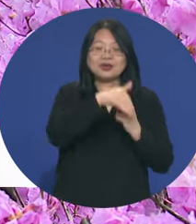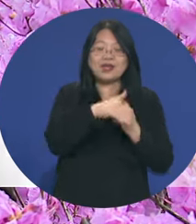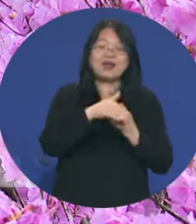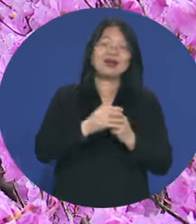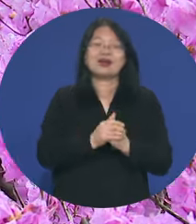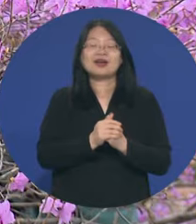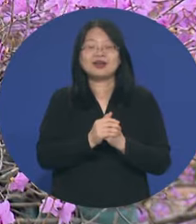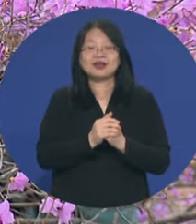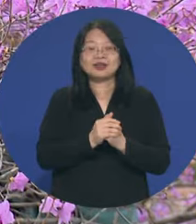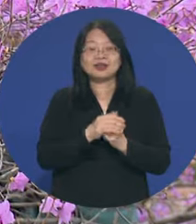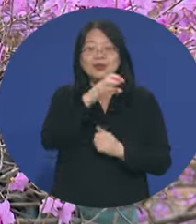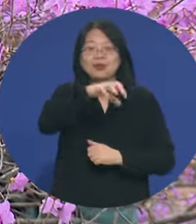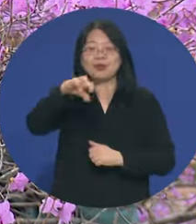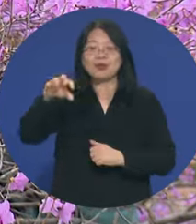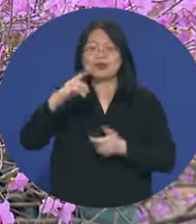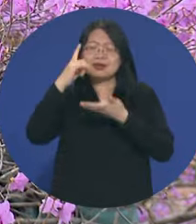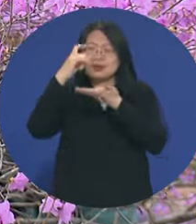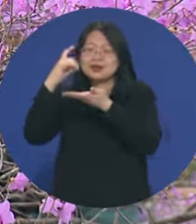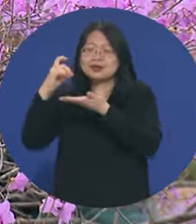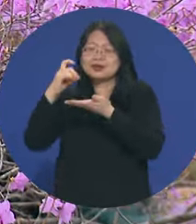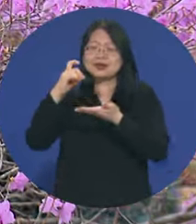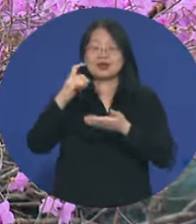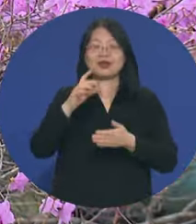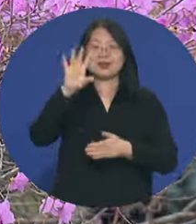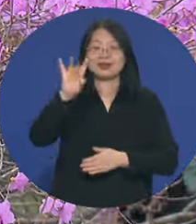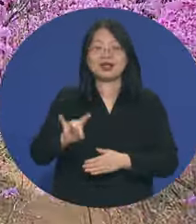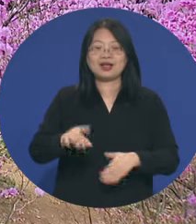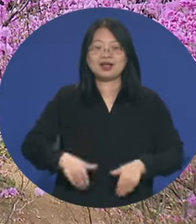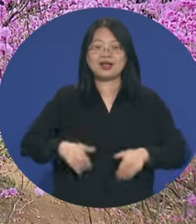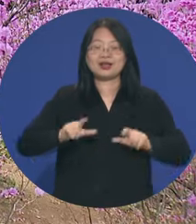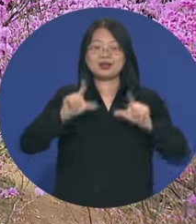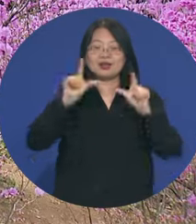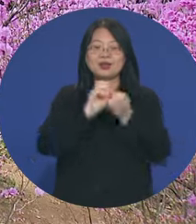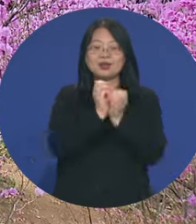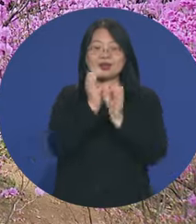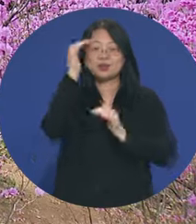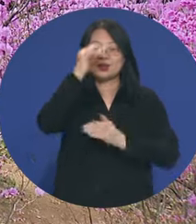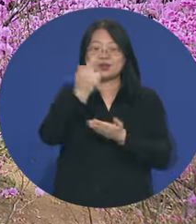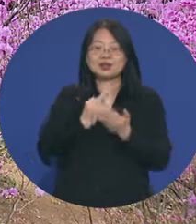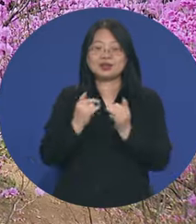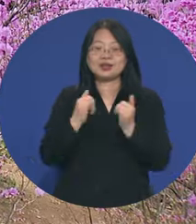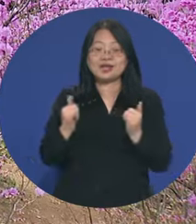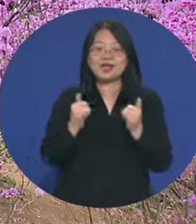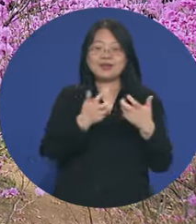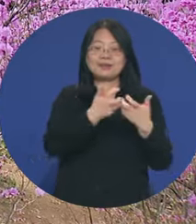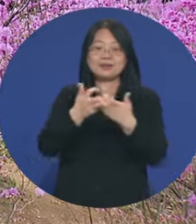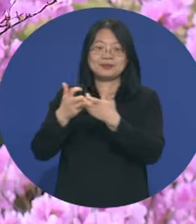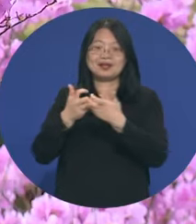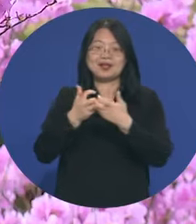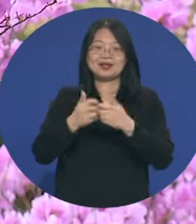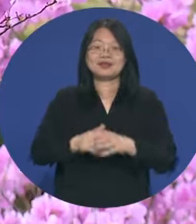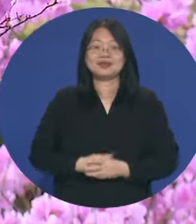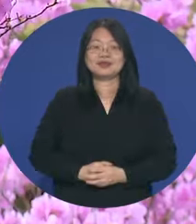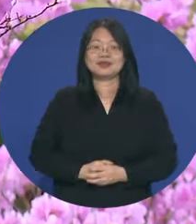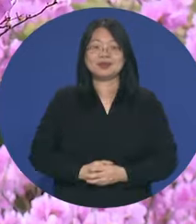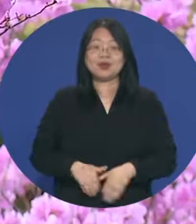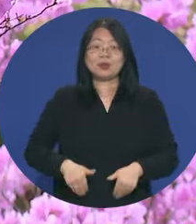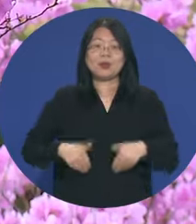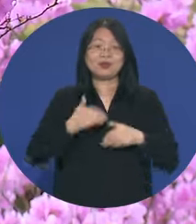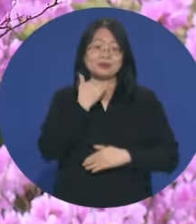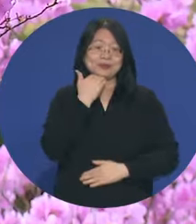물결로 동산 곳곳이 포토존입니다. 따뜻한 날씨에 꽃 구경 나온 사람들로 인산인해를 이뤘는데 얼마나